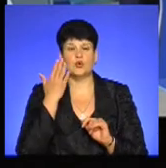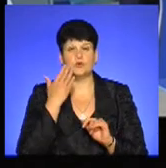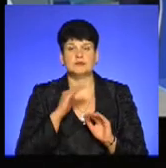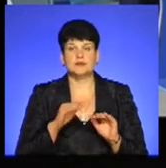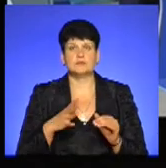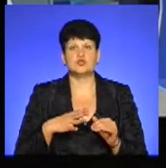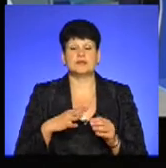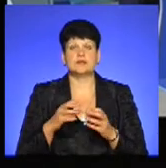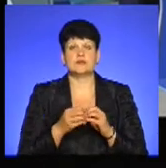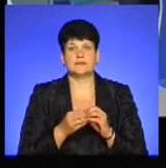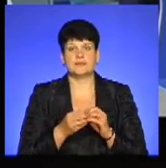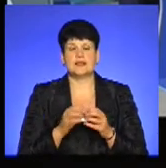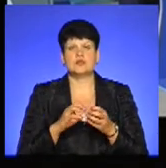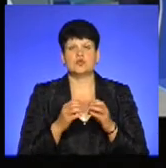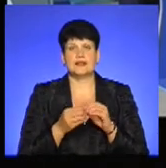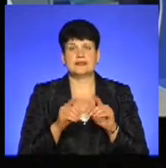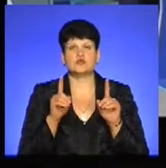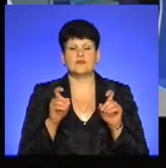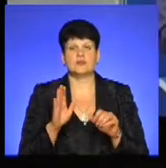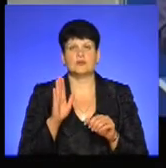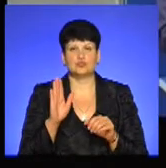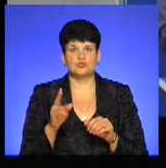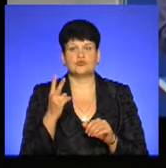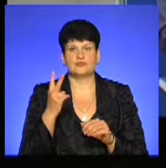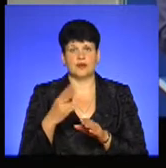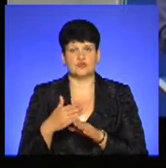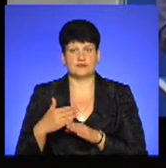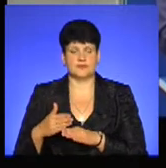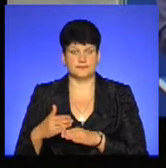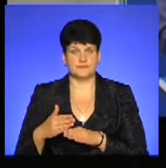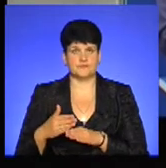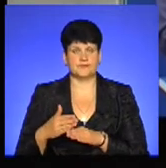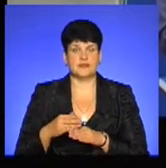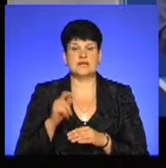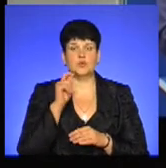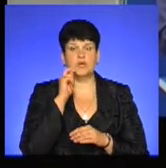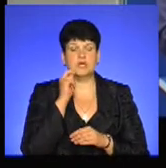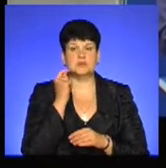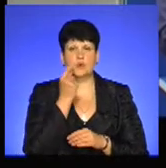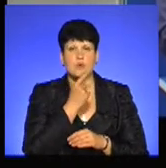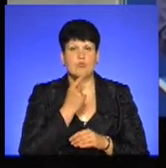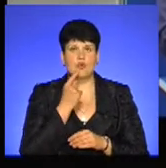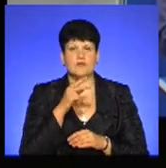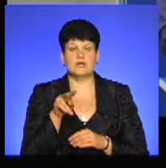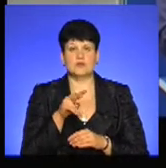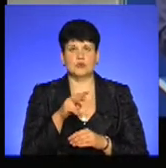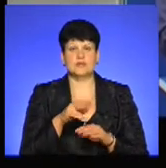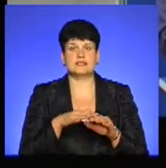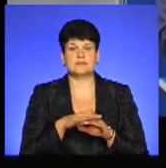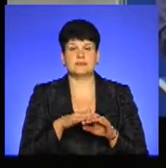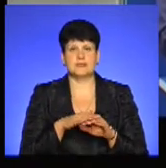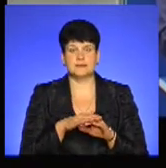результатів тестування? Результати тестування будуть в два етапи. З української мови, літератури, з математики,